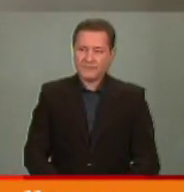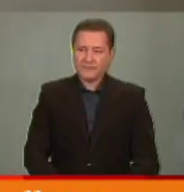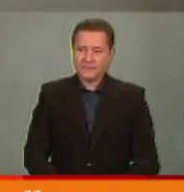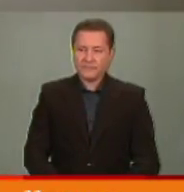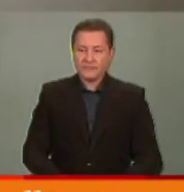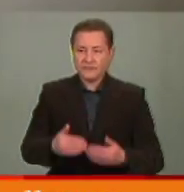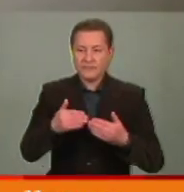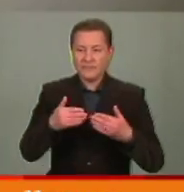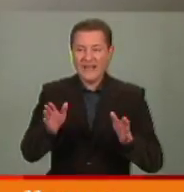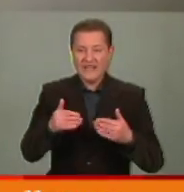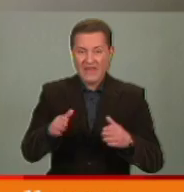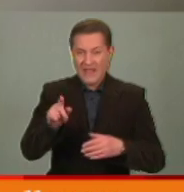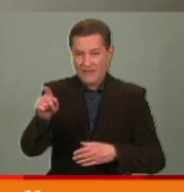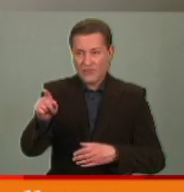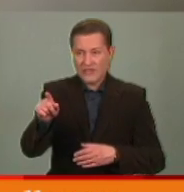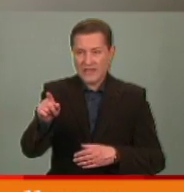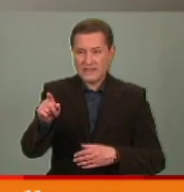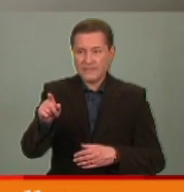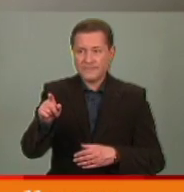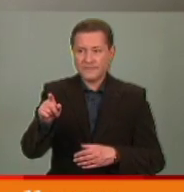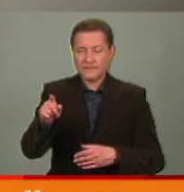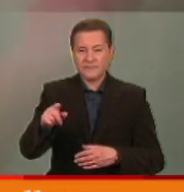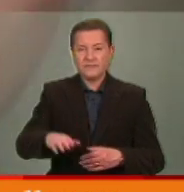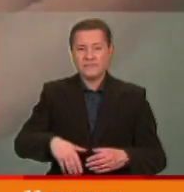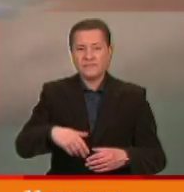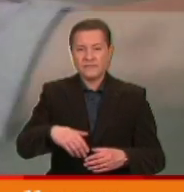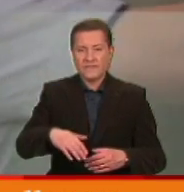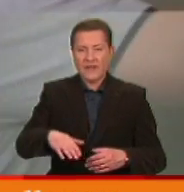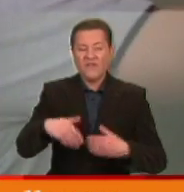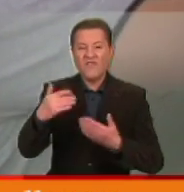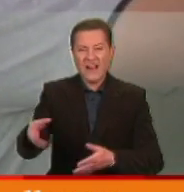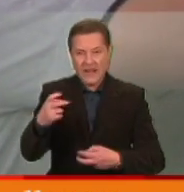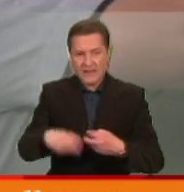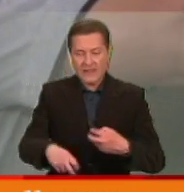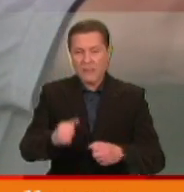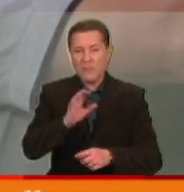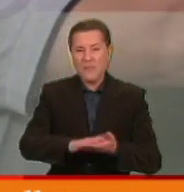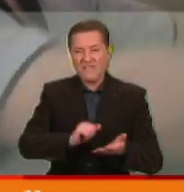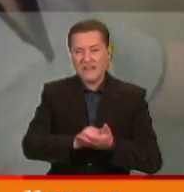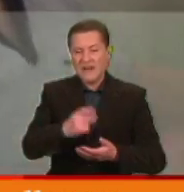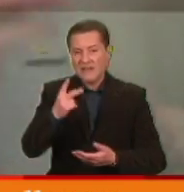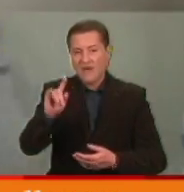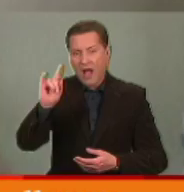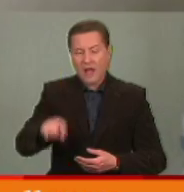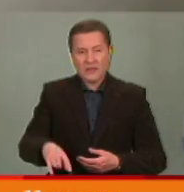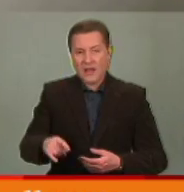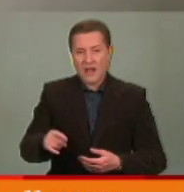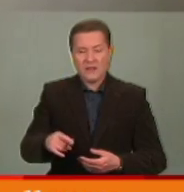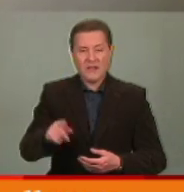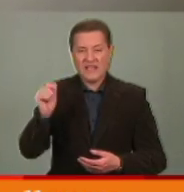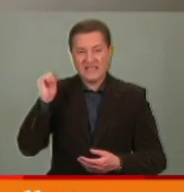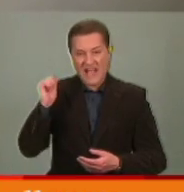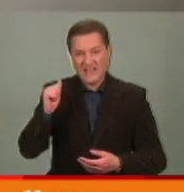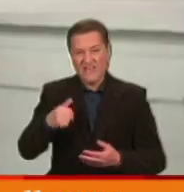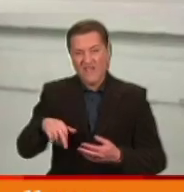Двери, получается, вот эти два окна вылетели. Ну и повредили вот эти два окна, их нету. И там сзади